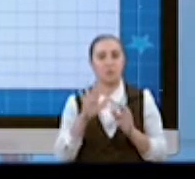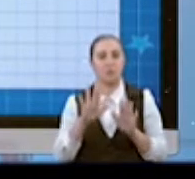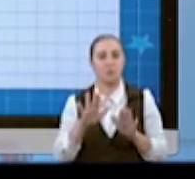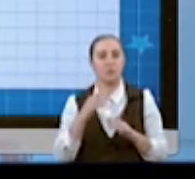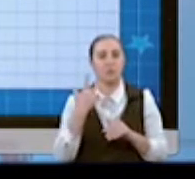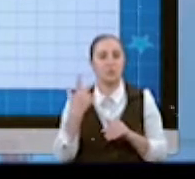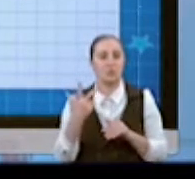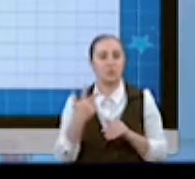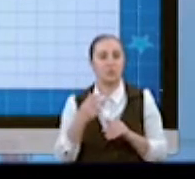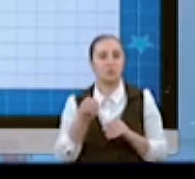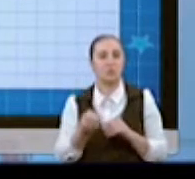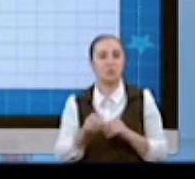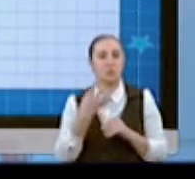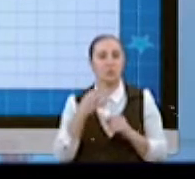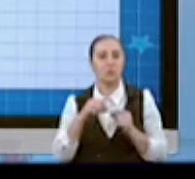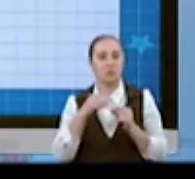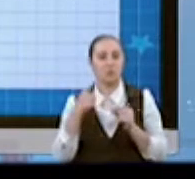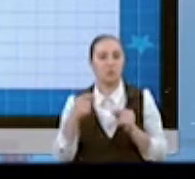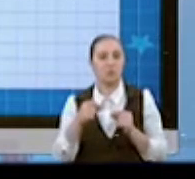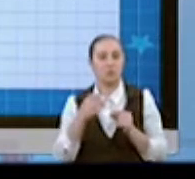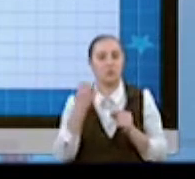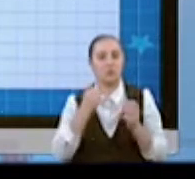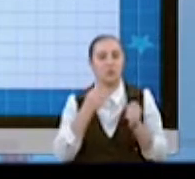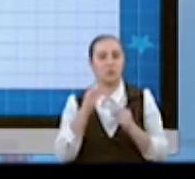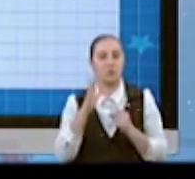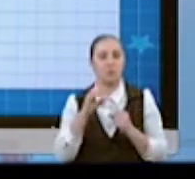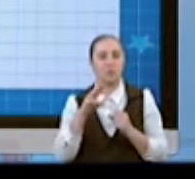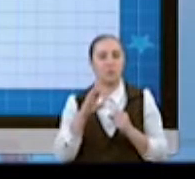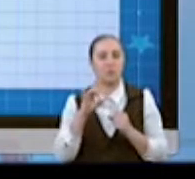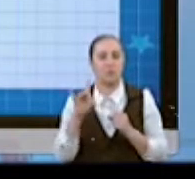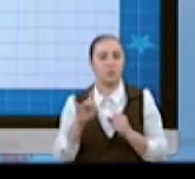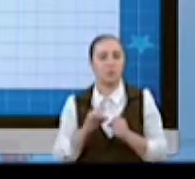3. Сколько листочков сорвал ветер?